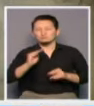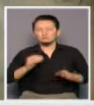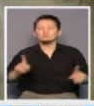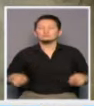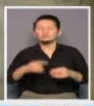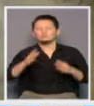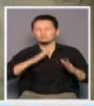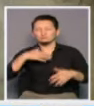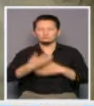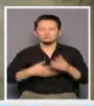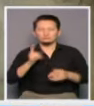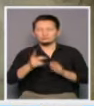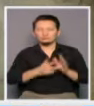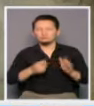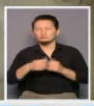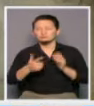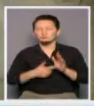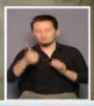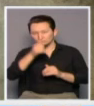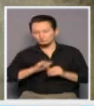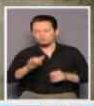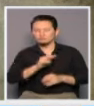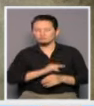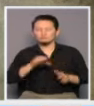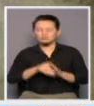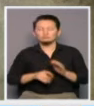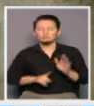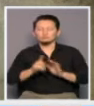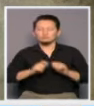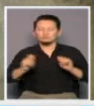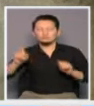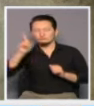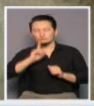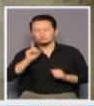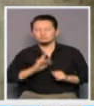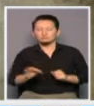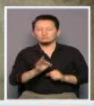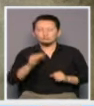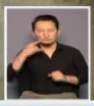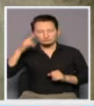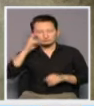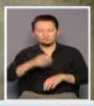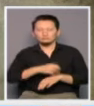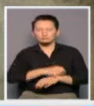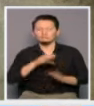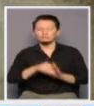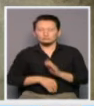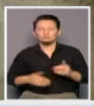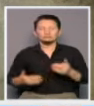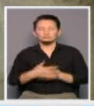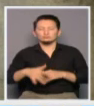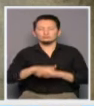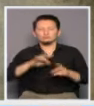восстания в 1917 году, работая в Уральске, он участвовал в создании Временного областного казахского комитета. Сразу